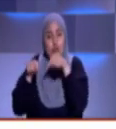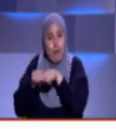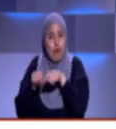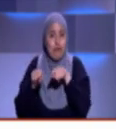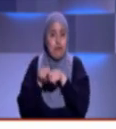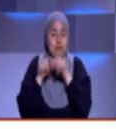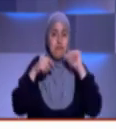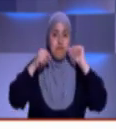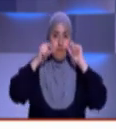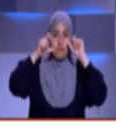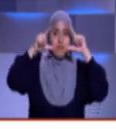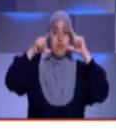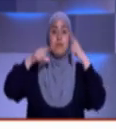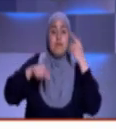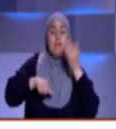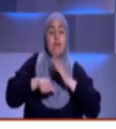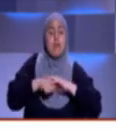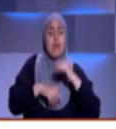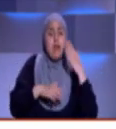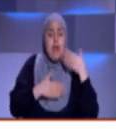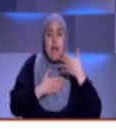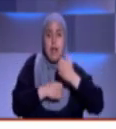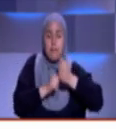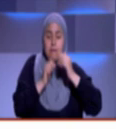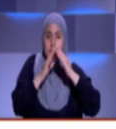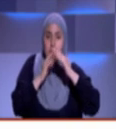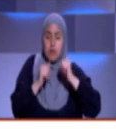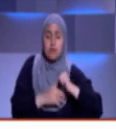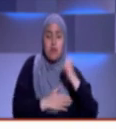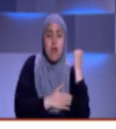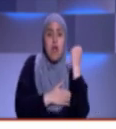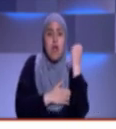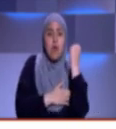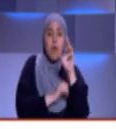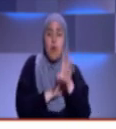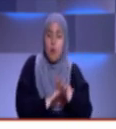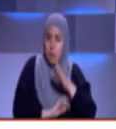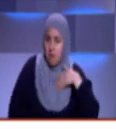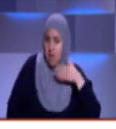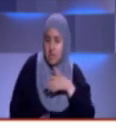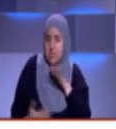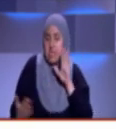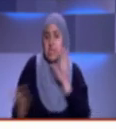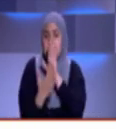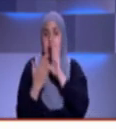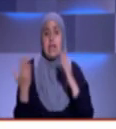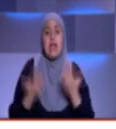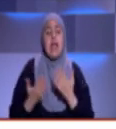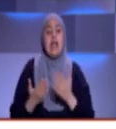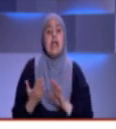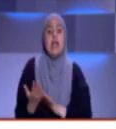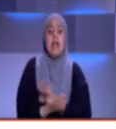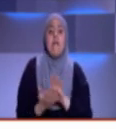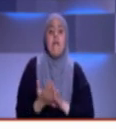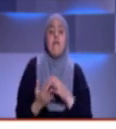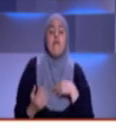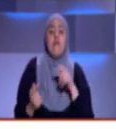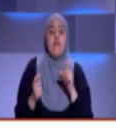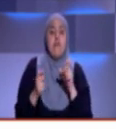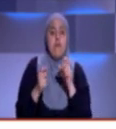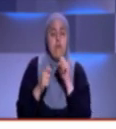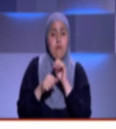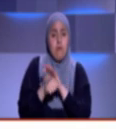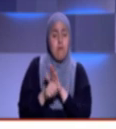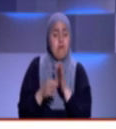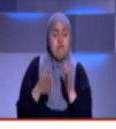يقظ، الأمن المصري في أقوى حالاته وجاهز للتعامل مع أي تعاملات ومحاولات إرهابية، ليس